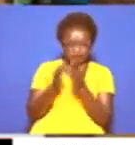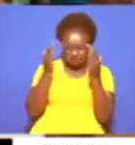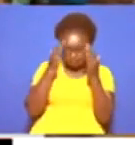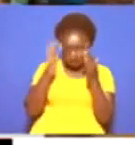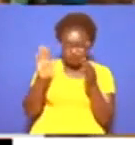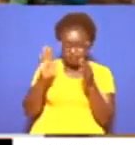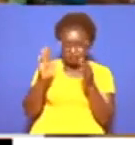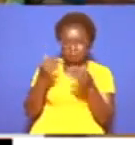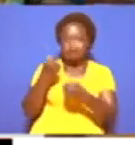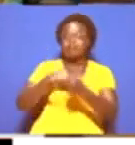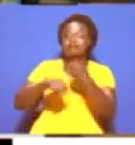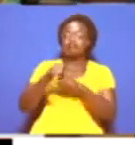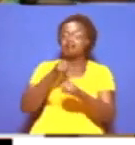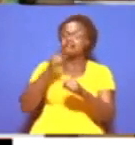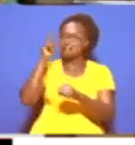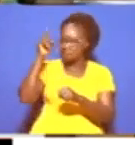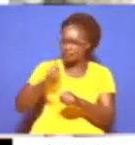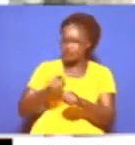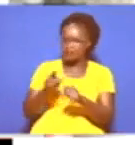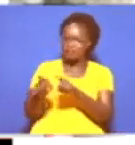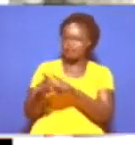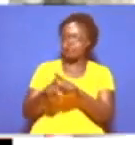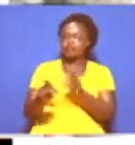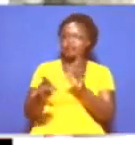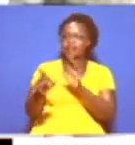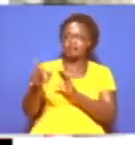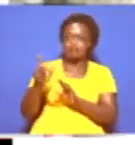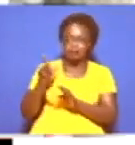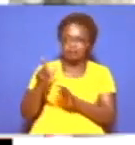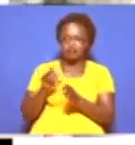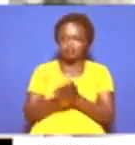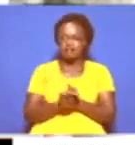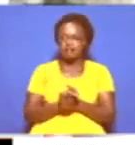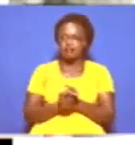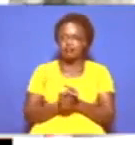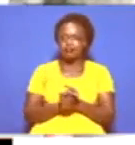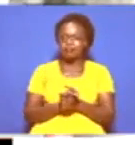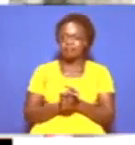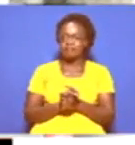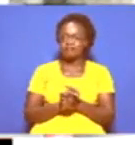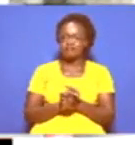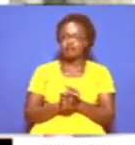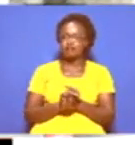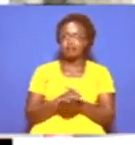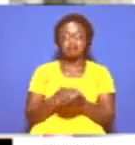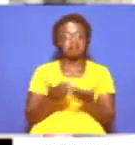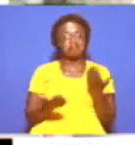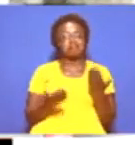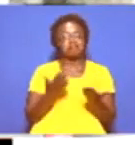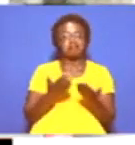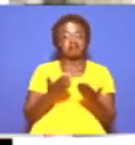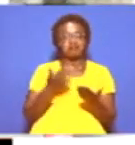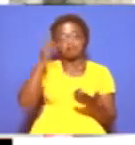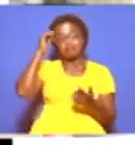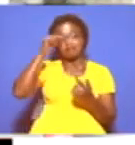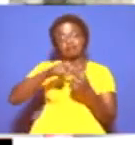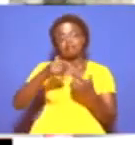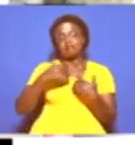taken against such politicians in accordance with the law. Wale ambao wengine wanania ya kukulia